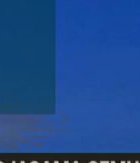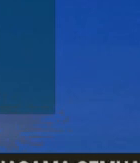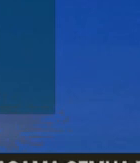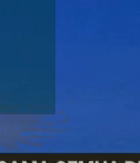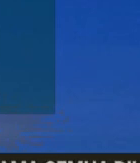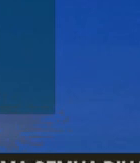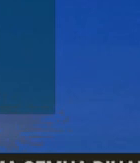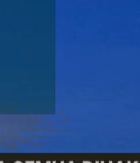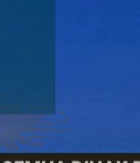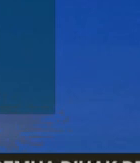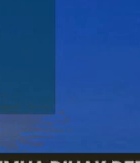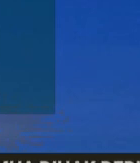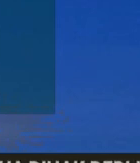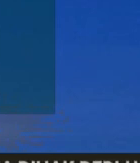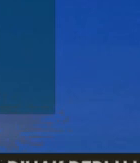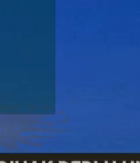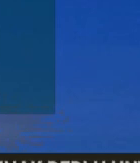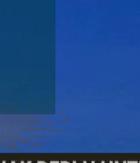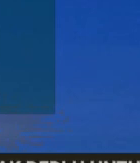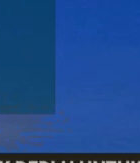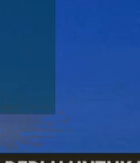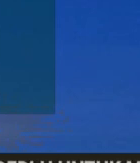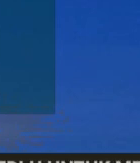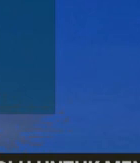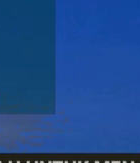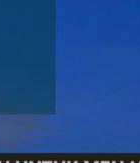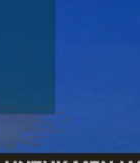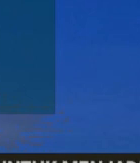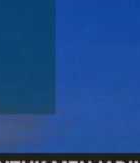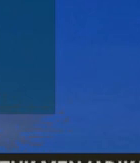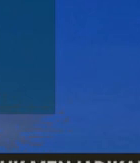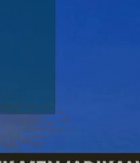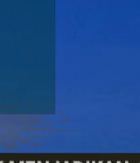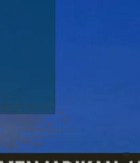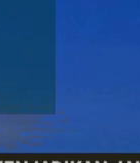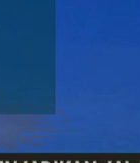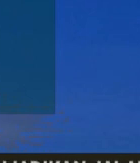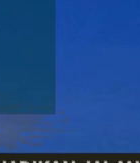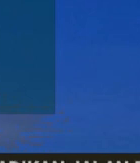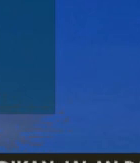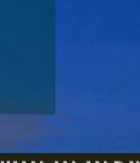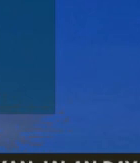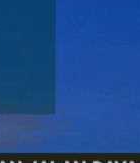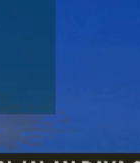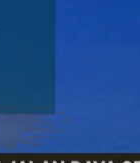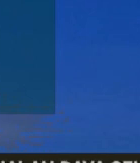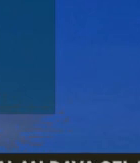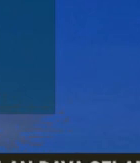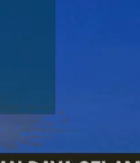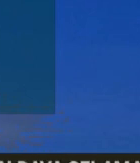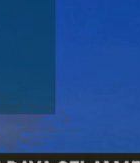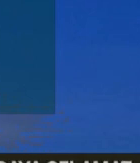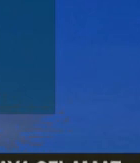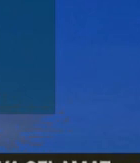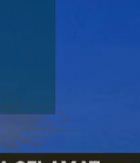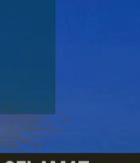Ramadhan ialah menara di SD Ibu pejabat bangunan di SD Taman Rekreasi Tanjung Batu Kampung sabon